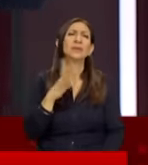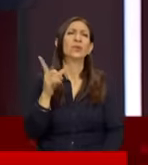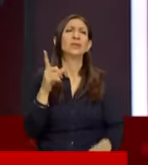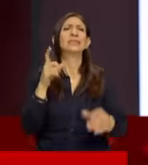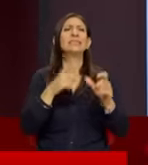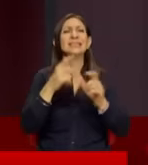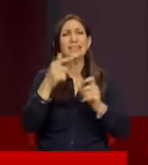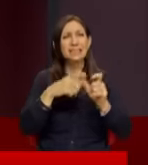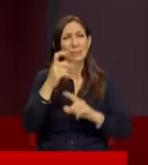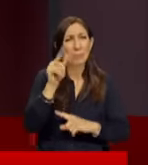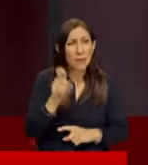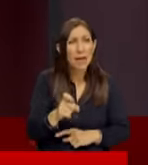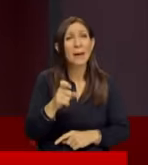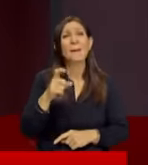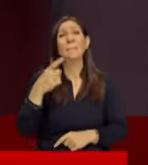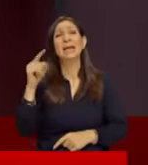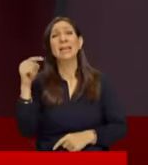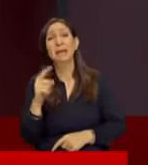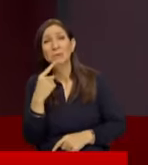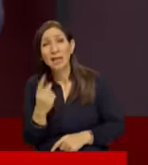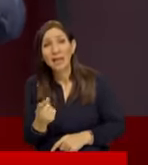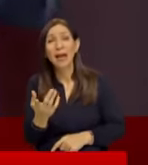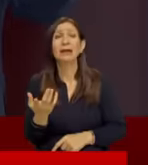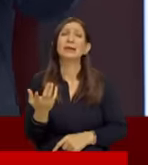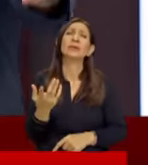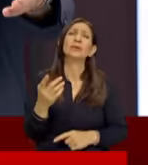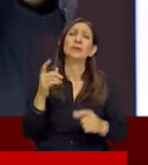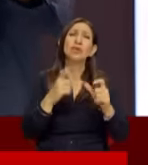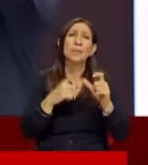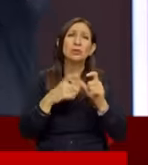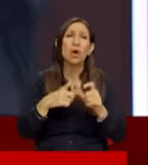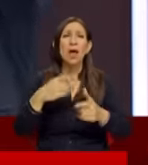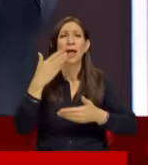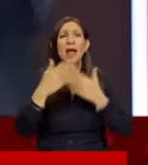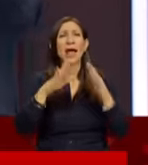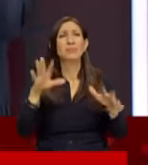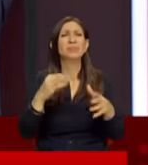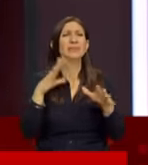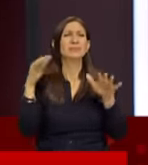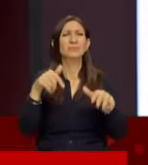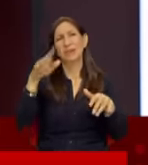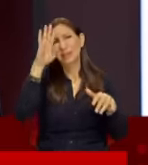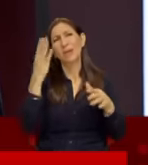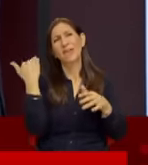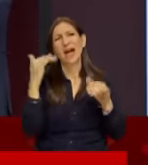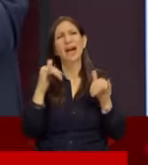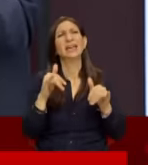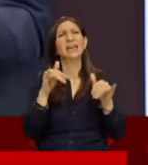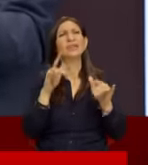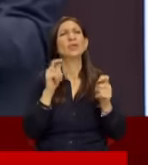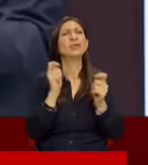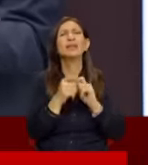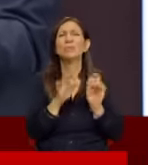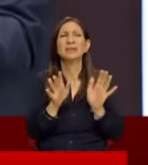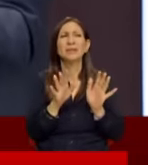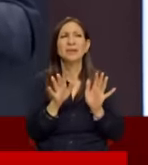Sisi mi dediler, Binali Yıldırım mı dediler bilmem ne falan. Süleyman Soylu sağdaydı, hepsi sağdaydı. Yani şey koşullar çok